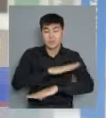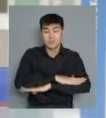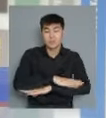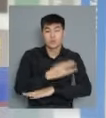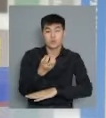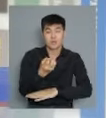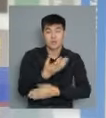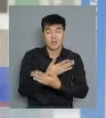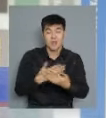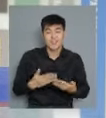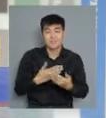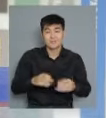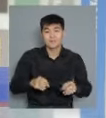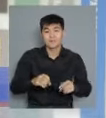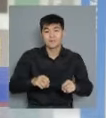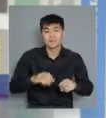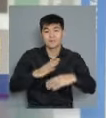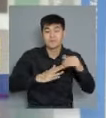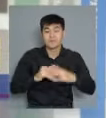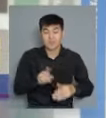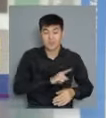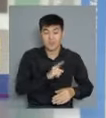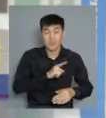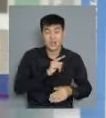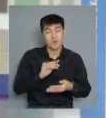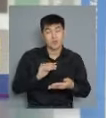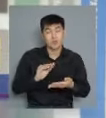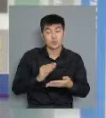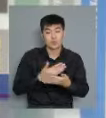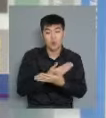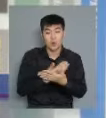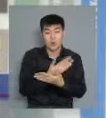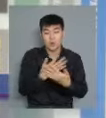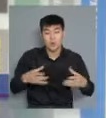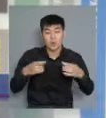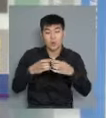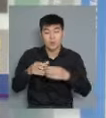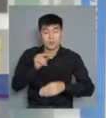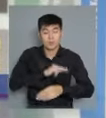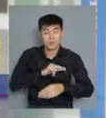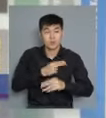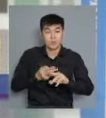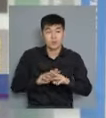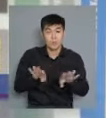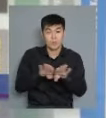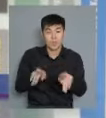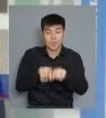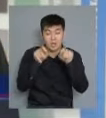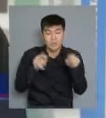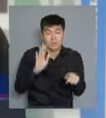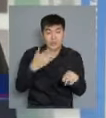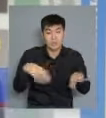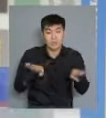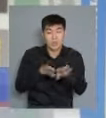но и мастер-классы известных журналистов. Будут работать литературные кружки, кружки юных журналистов.